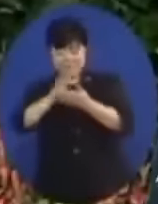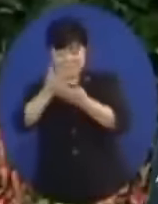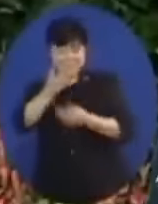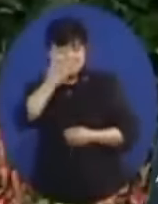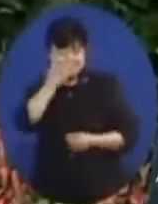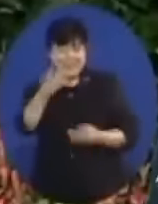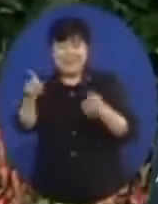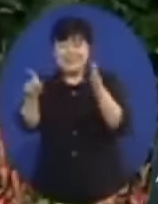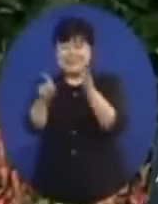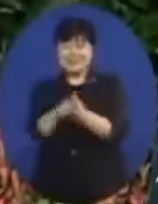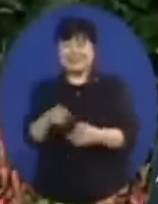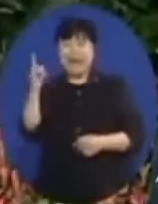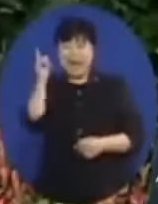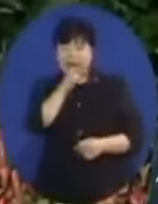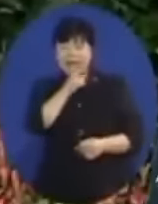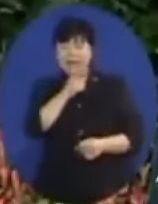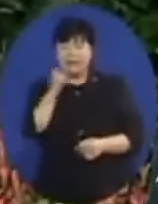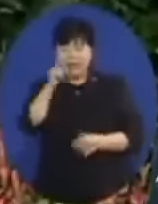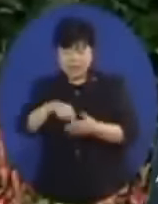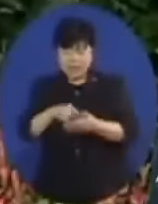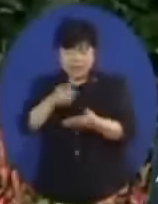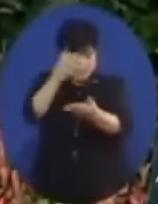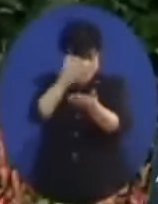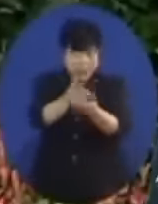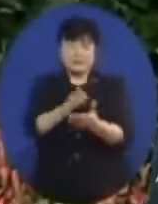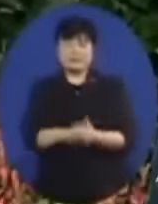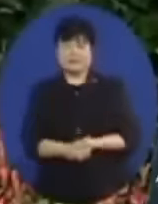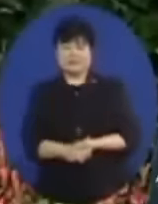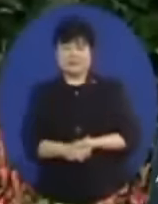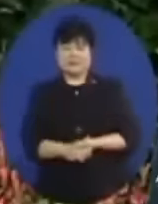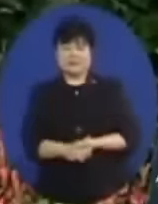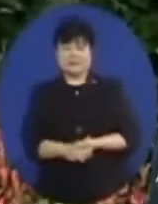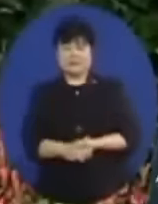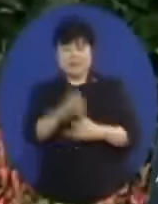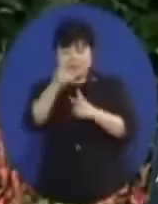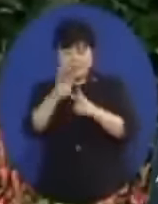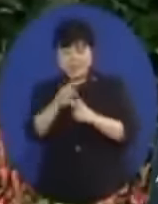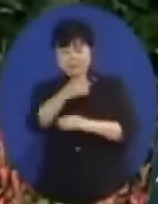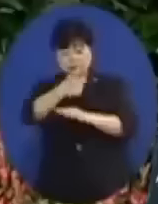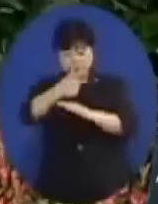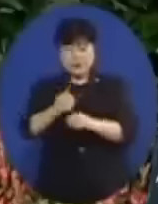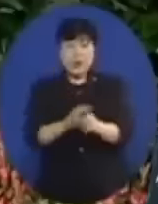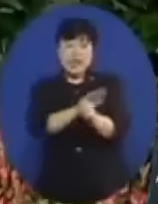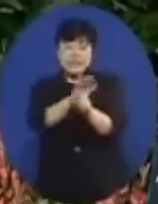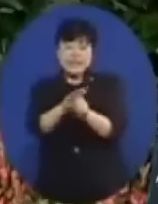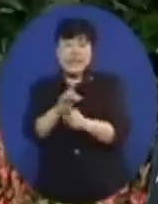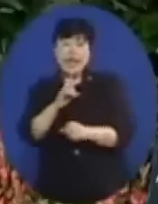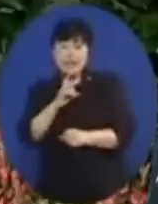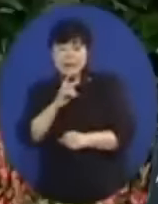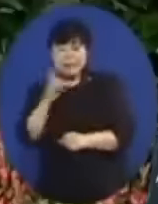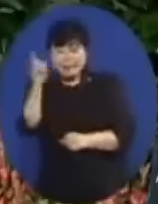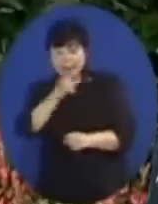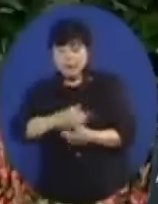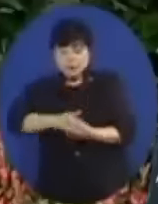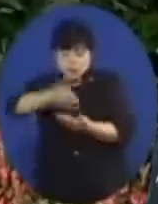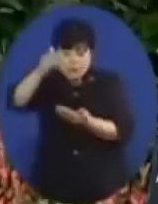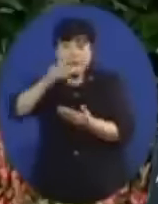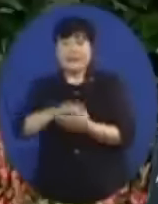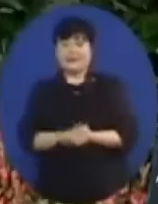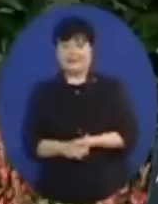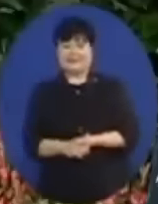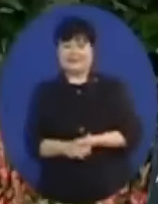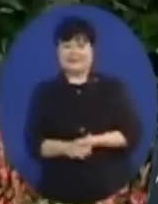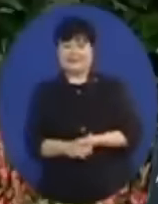것입니다. 악은 악으로 절대 쫓아낼 수가 없습니다. 오직 예수 그리스도의 사랑만이 악을 쫓아낼 수가